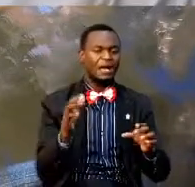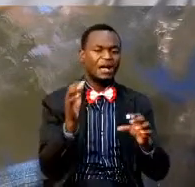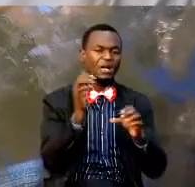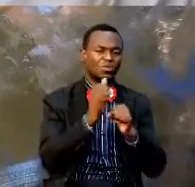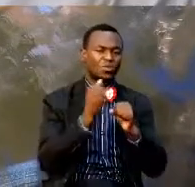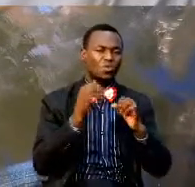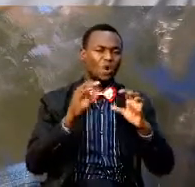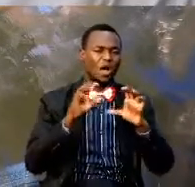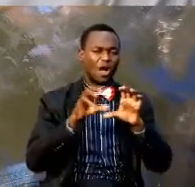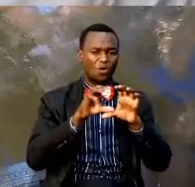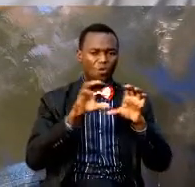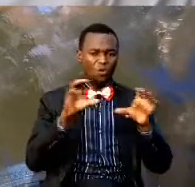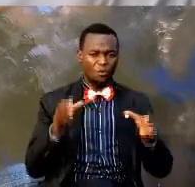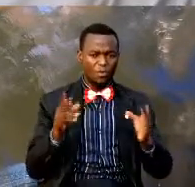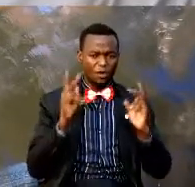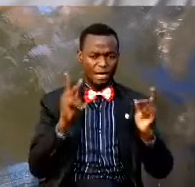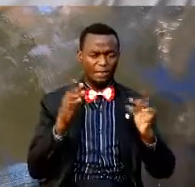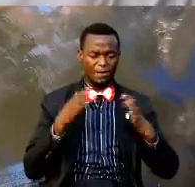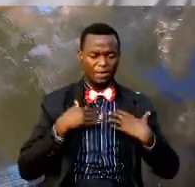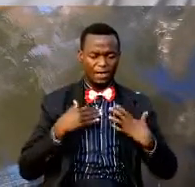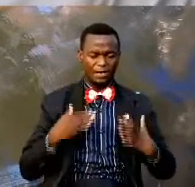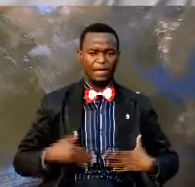kama mwanadamu.